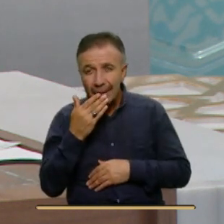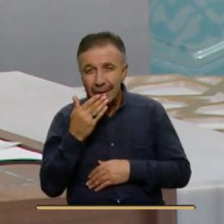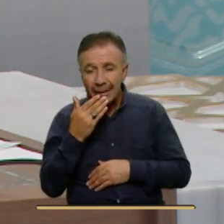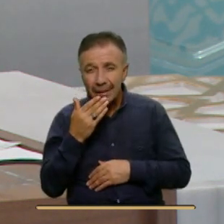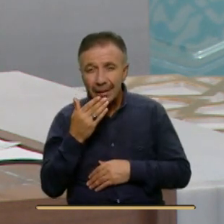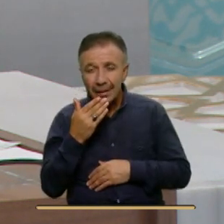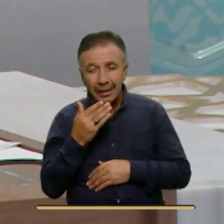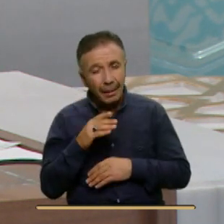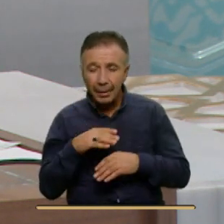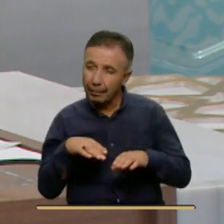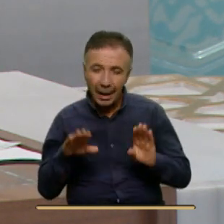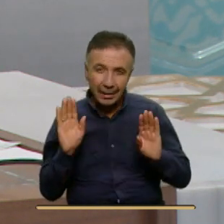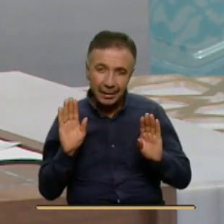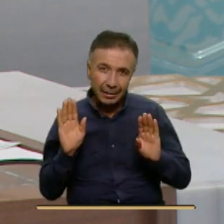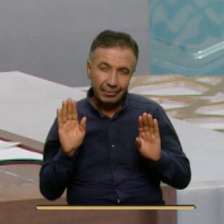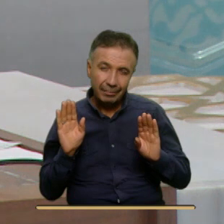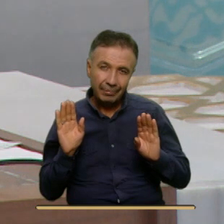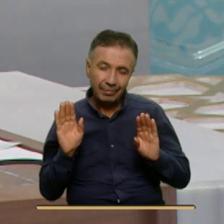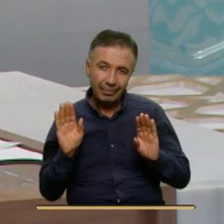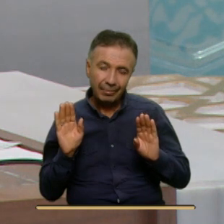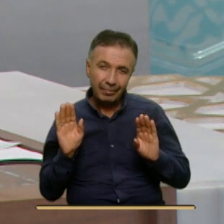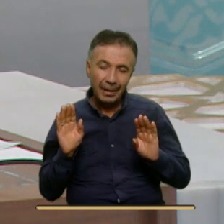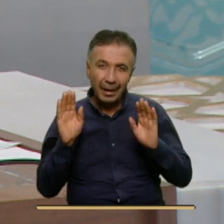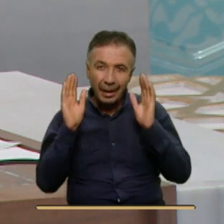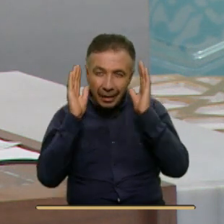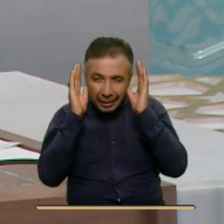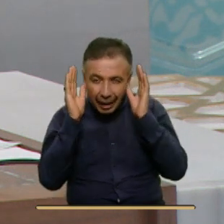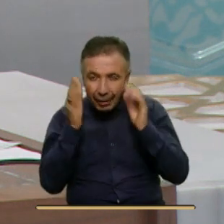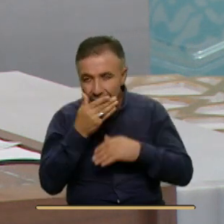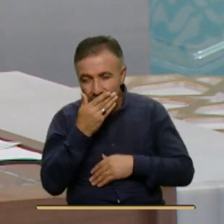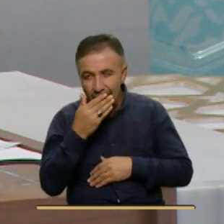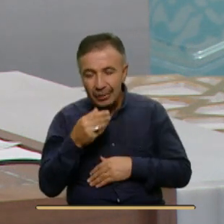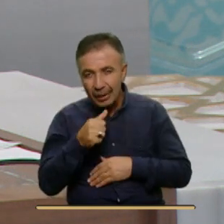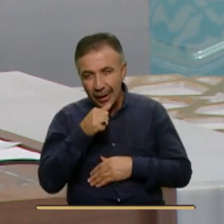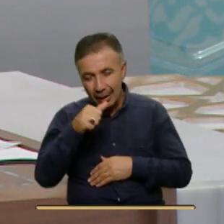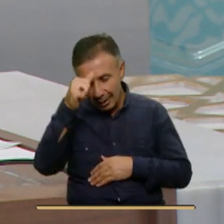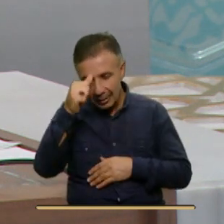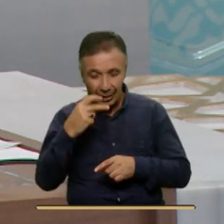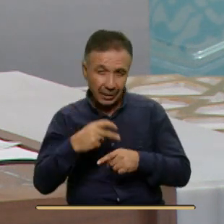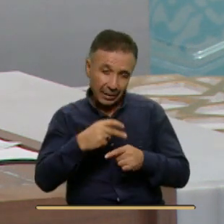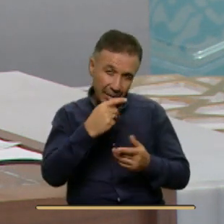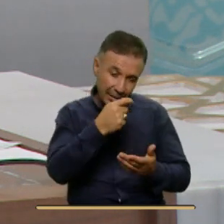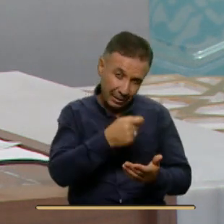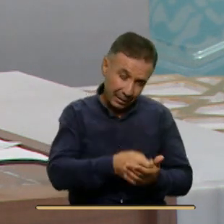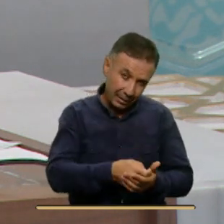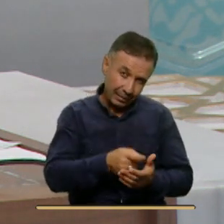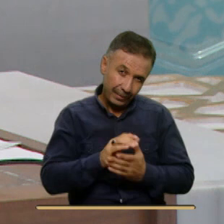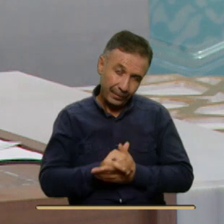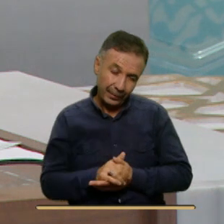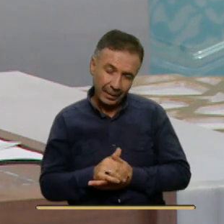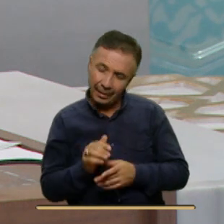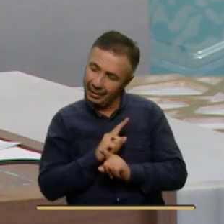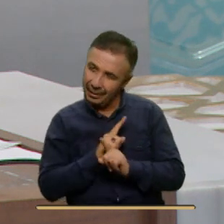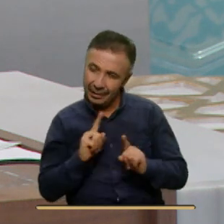olmaya lazım olan irfan imiş. Namazla, oruçla, hacla, zekatla, orucu efendim, sakın